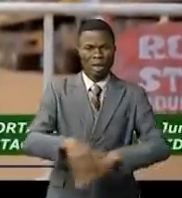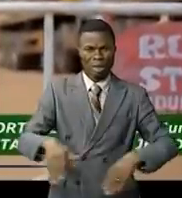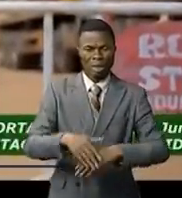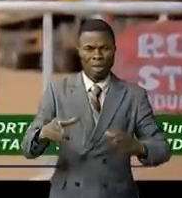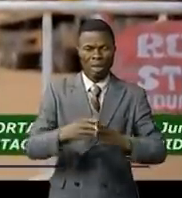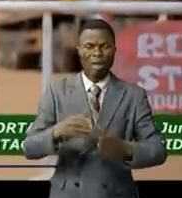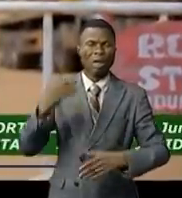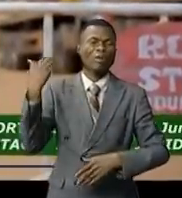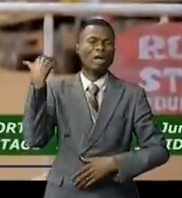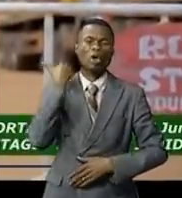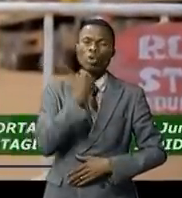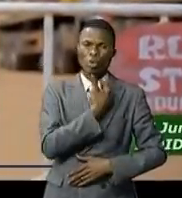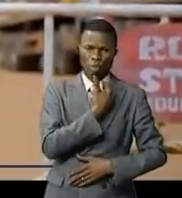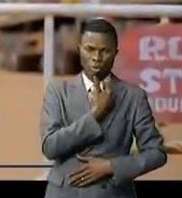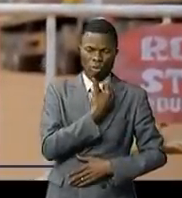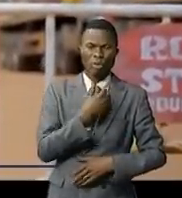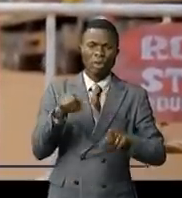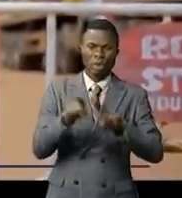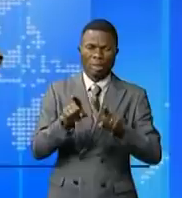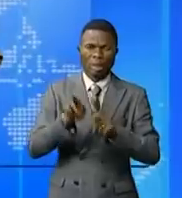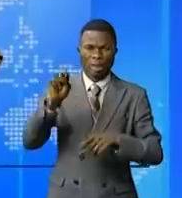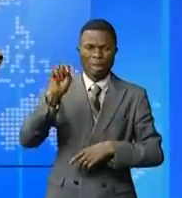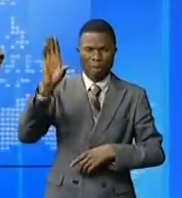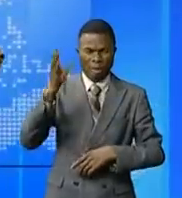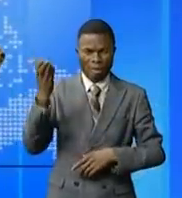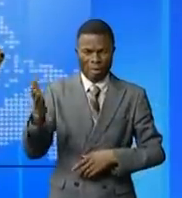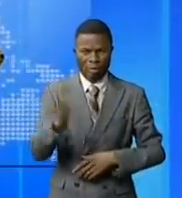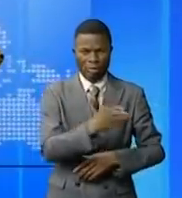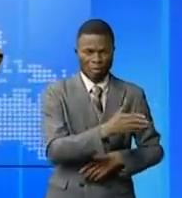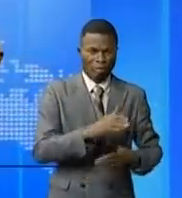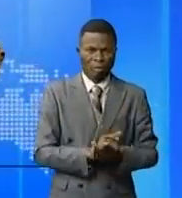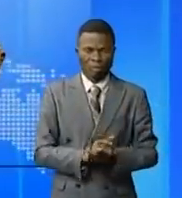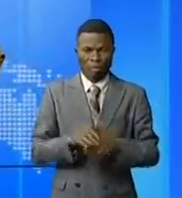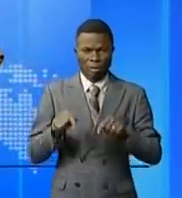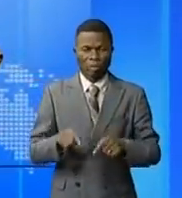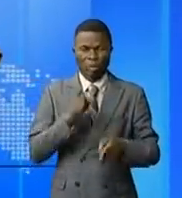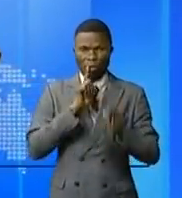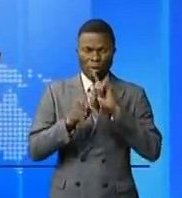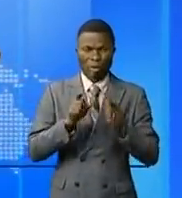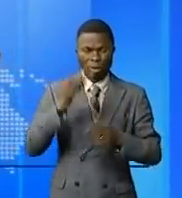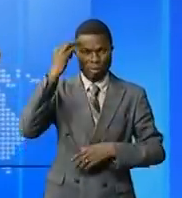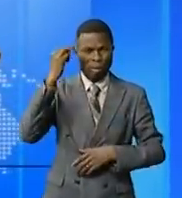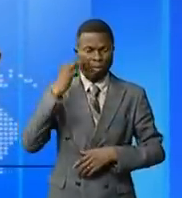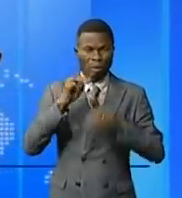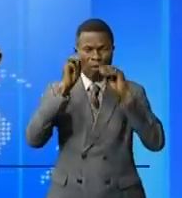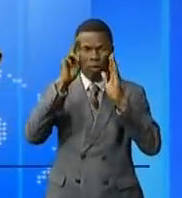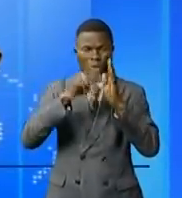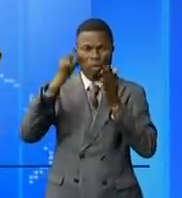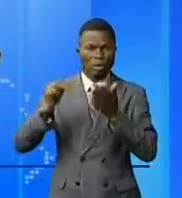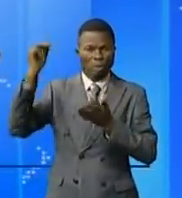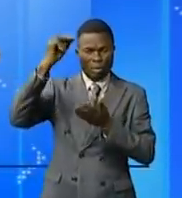avec l'Ouganda, Selemane Junior, RTNC. Changeons de chapitre à présent, le ministre de l'enseignement supérieur